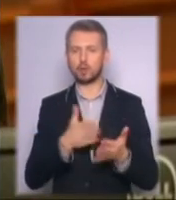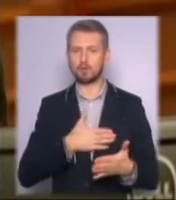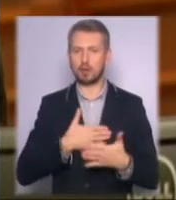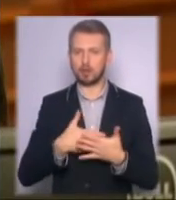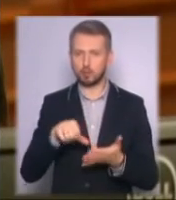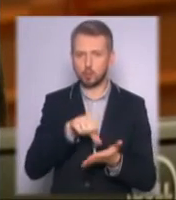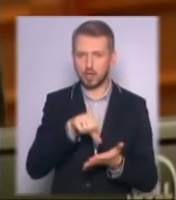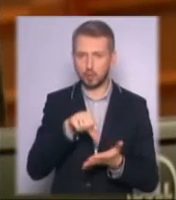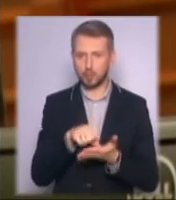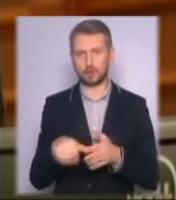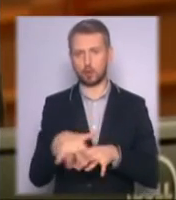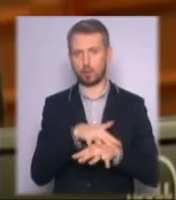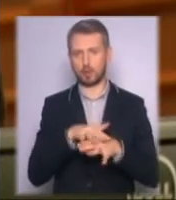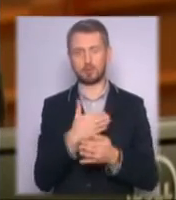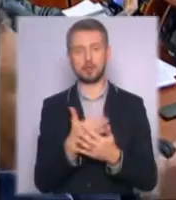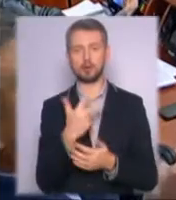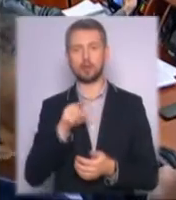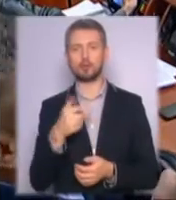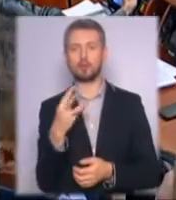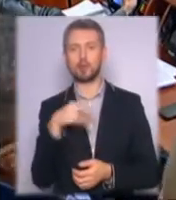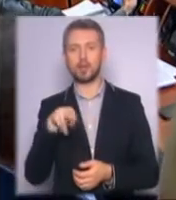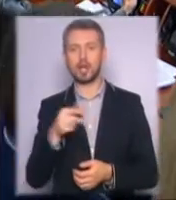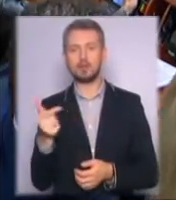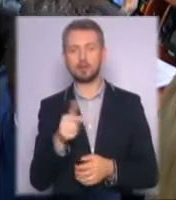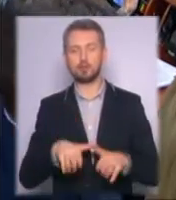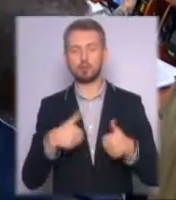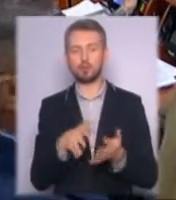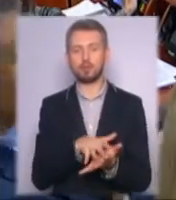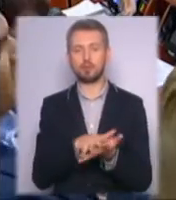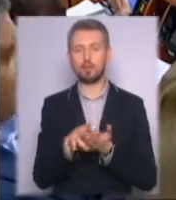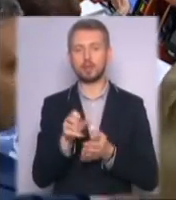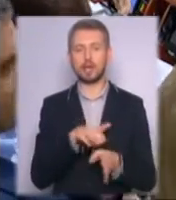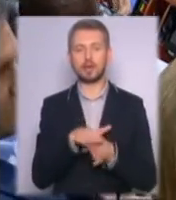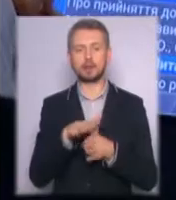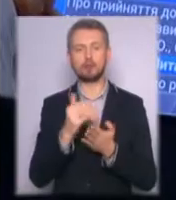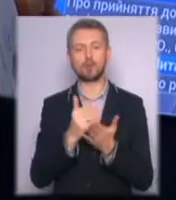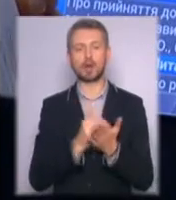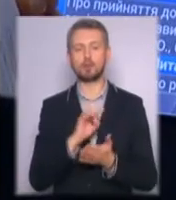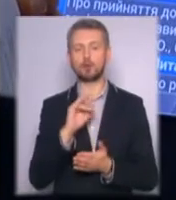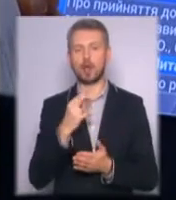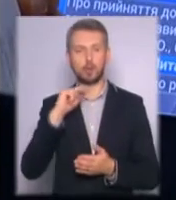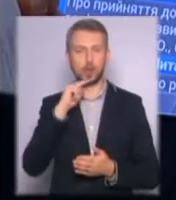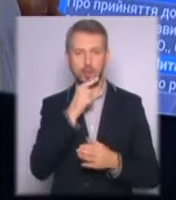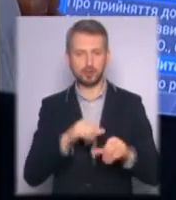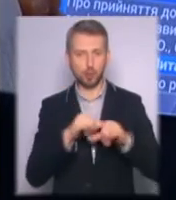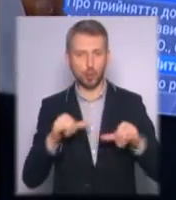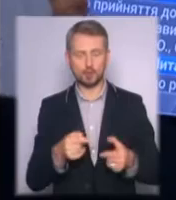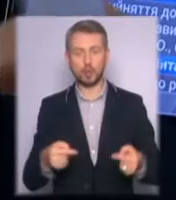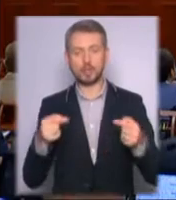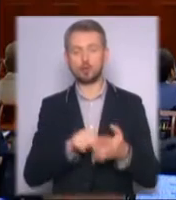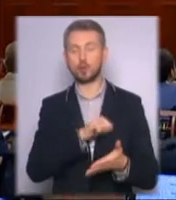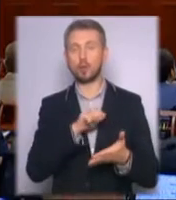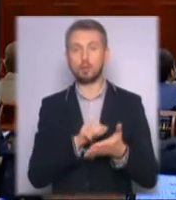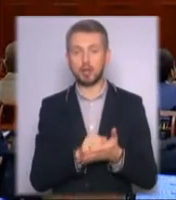громадськість. Близько 3,5 мільярдів гривень пропонують спрямувати на реалізацію програми соціально-економічного розвитку. Згідно з документом,